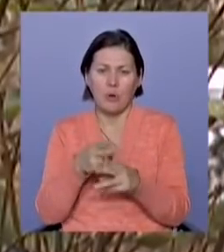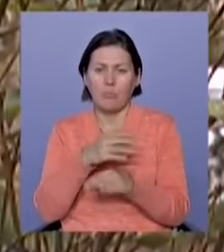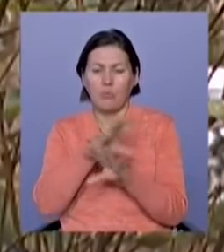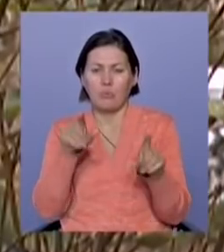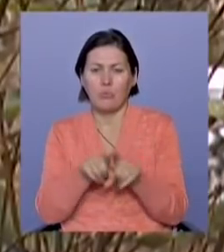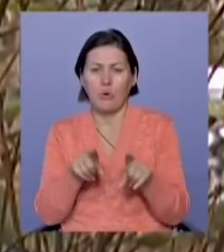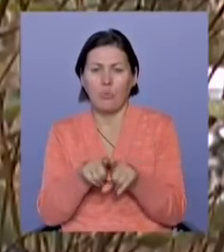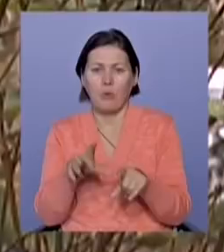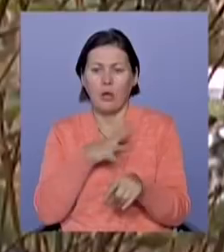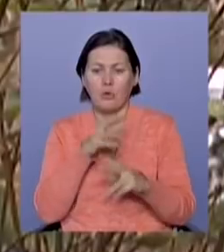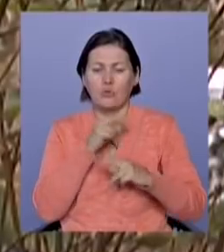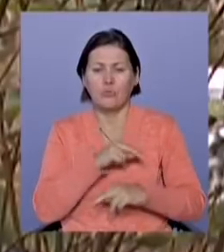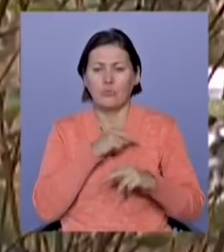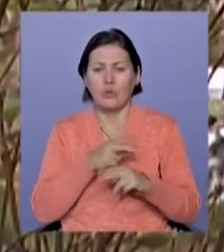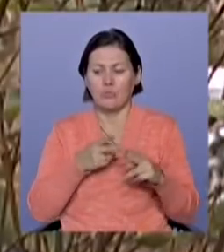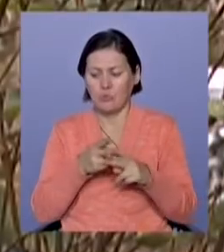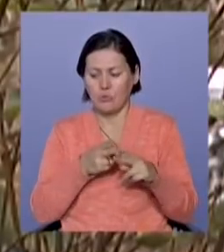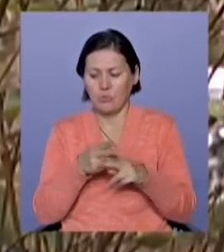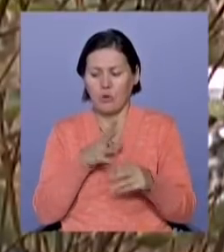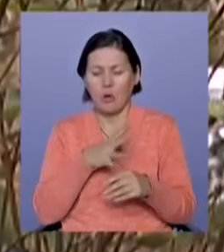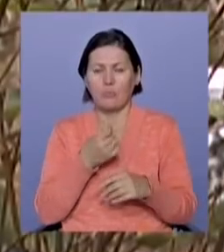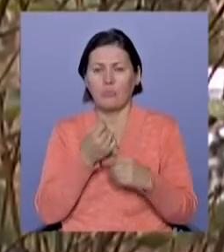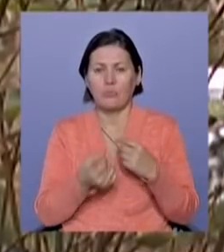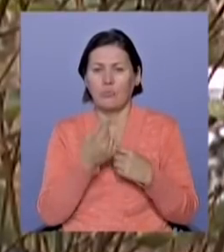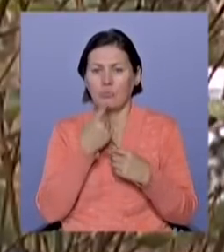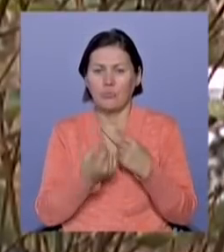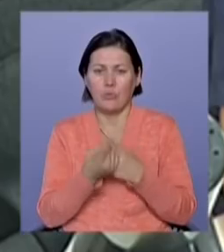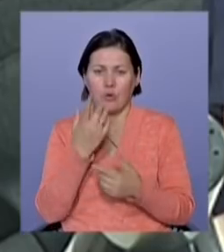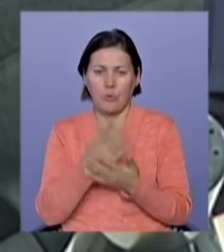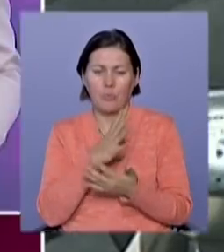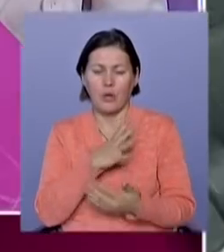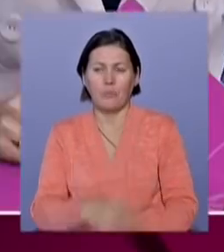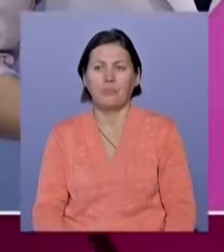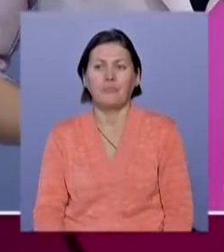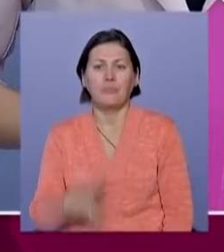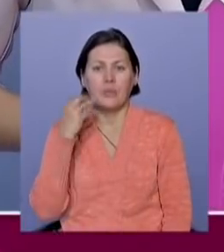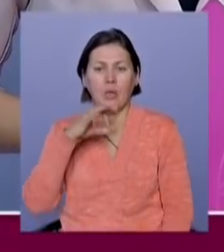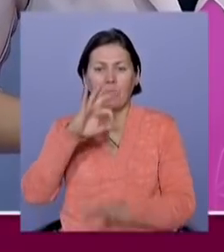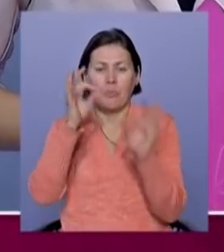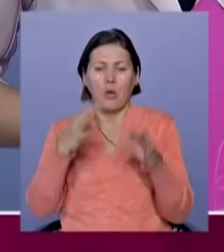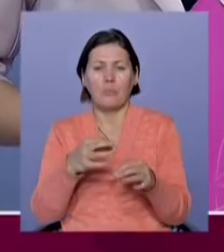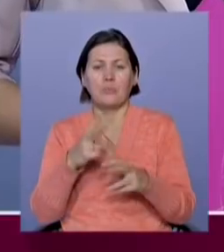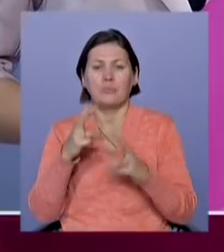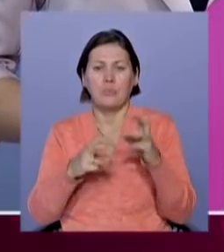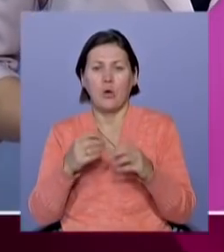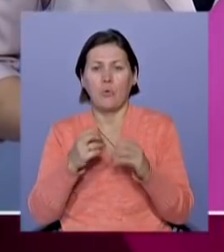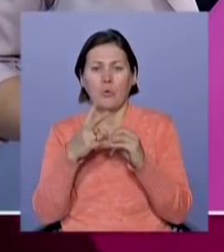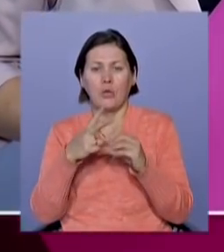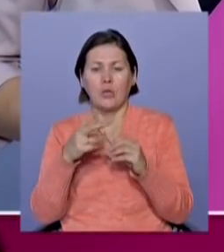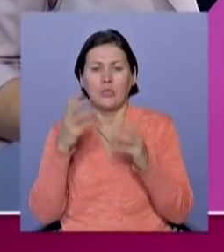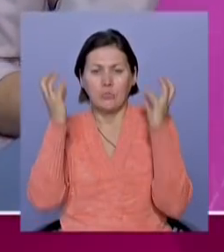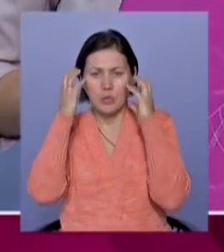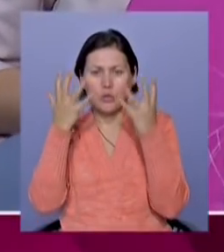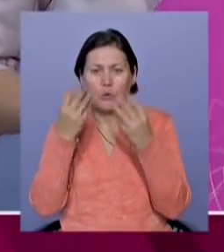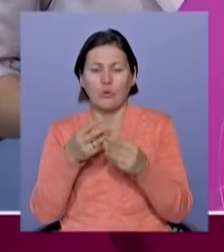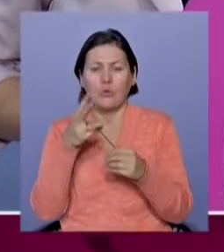бір жұмыс істеуге, қызмет көрсетуге қиындықтар туғызады. Алматыдағы жедел жәрдем станциясында 12 диспетчер